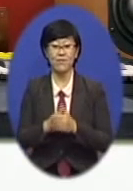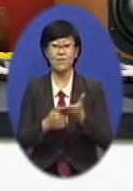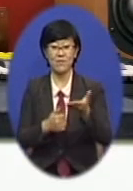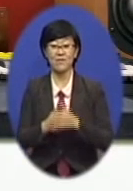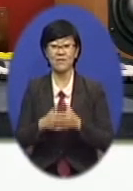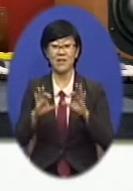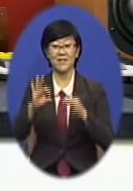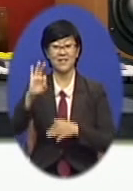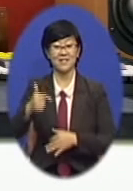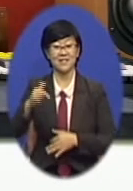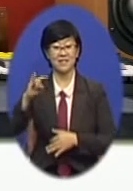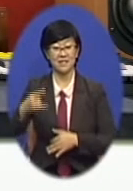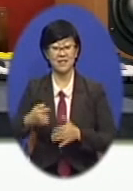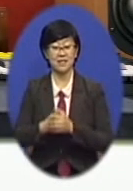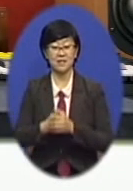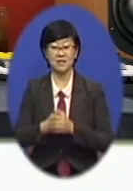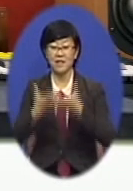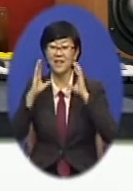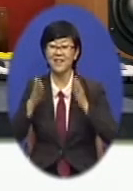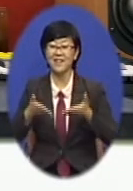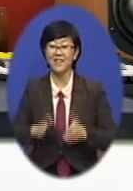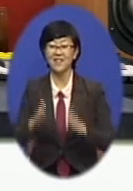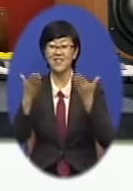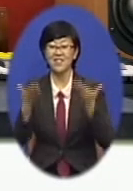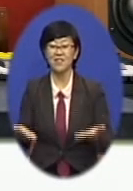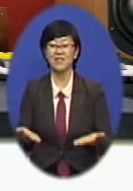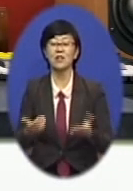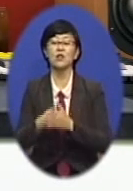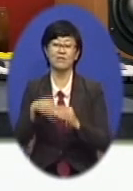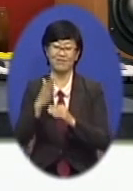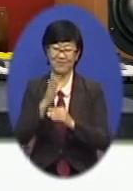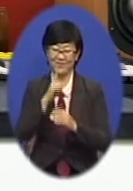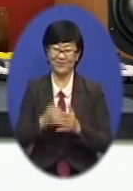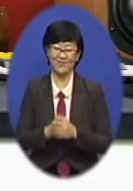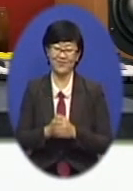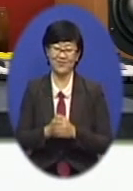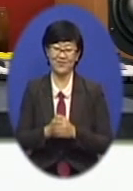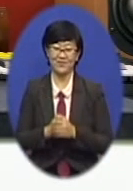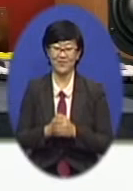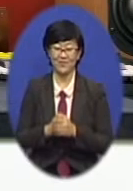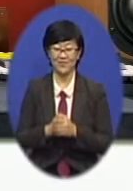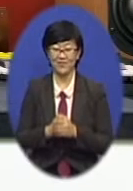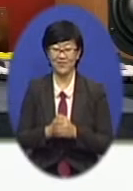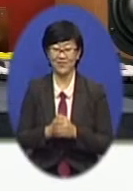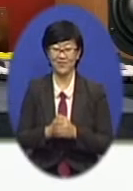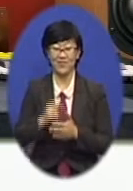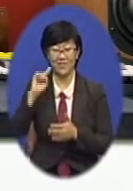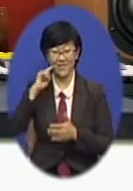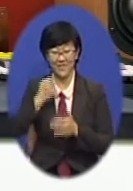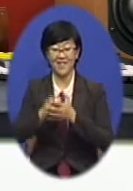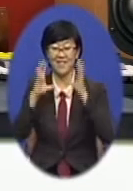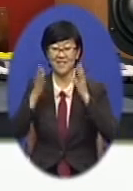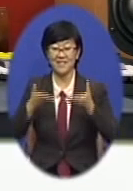네. 네. 지금 출산 휴가 중이시라고요? 네. 아유, 또 이렇게 예쁜